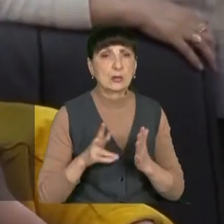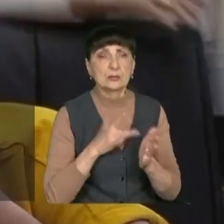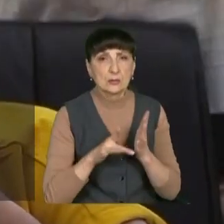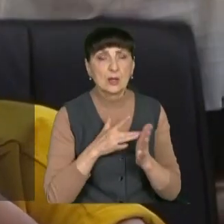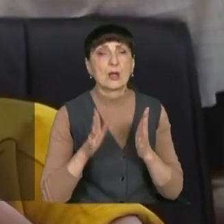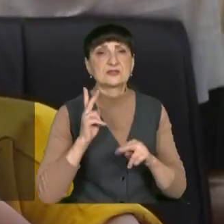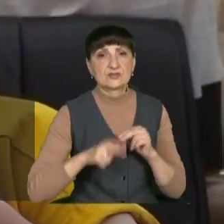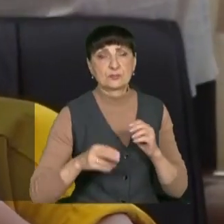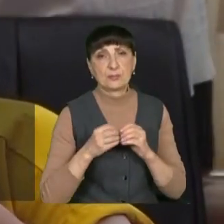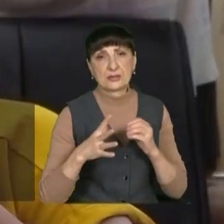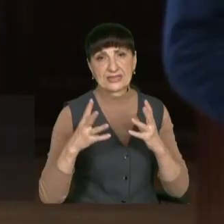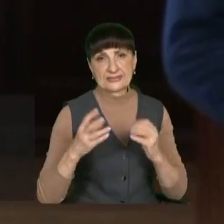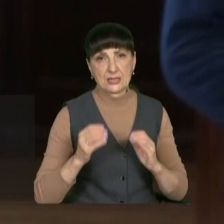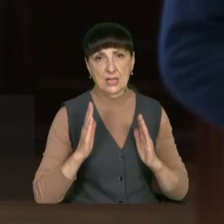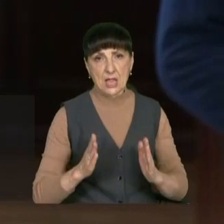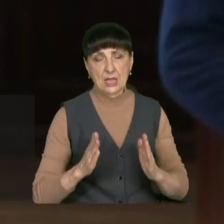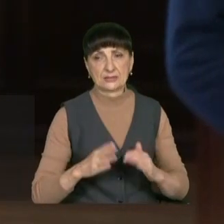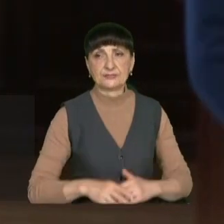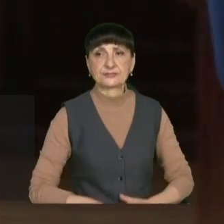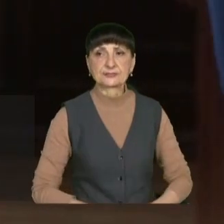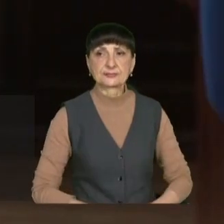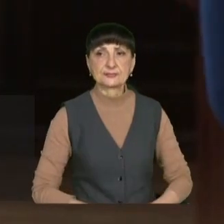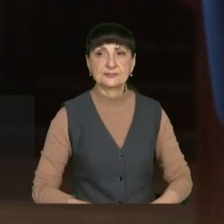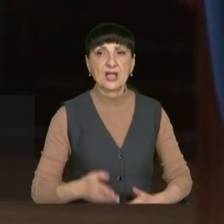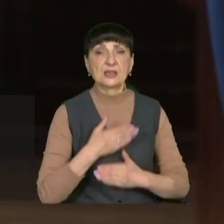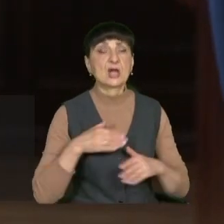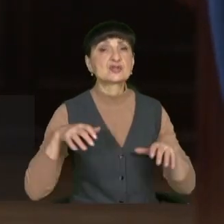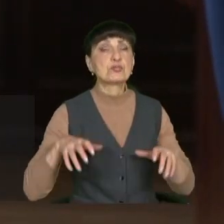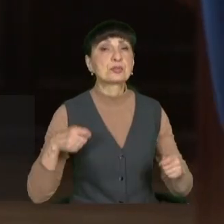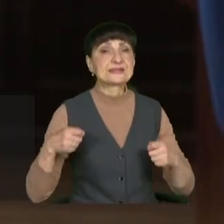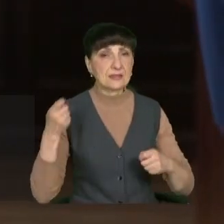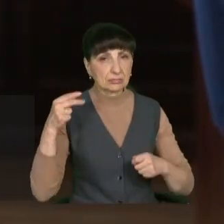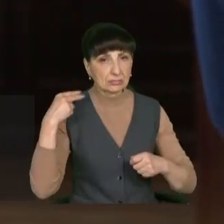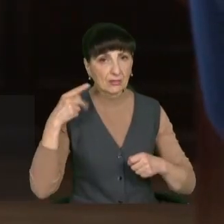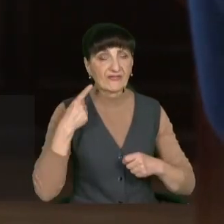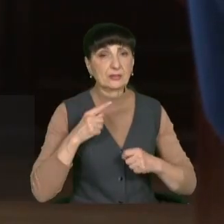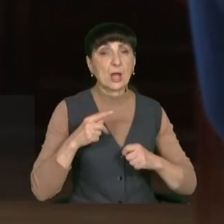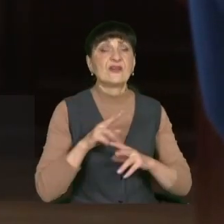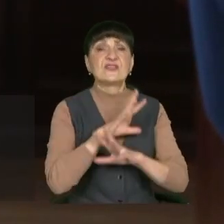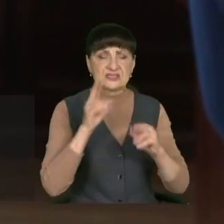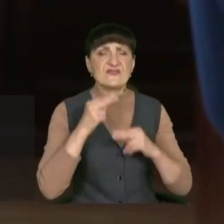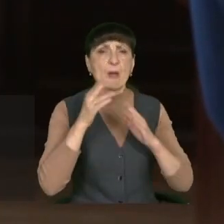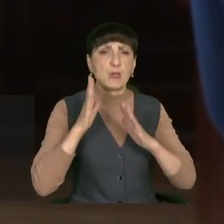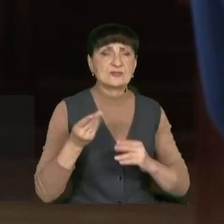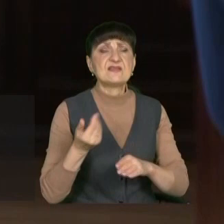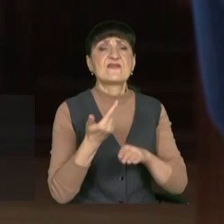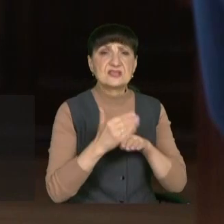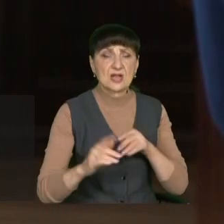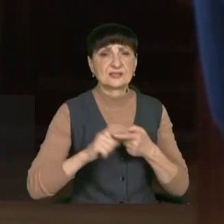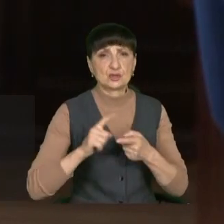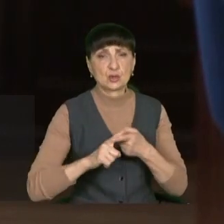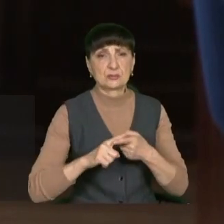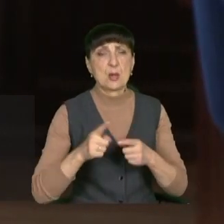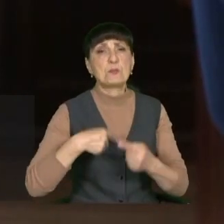в течение 15 дней. Наш президент заявил, что никто не останется без внимания. Деньги выделяются за счет